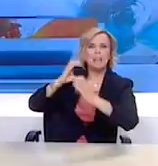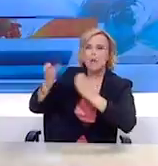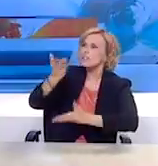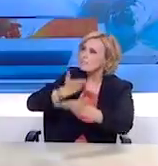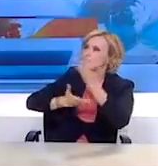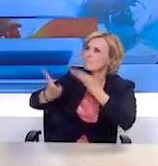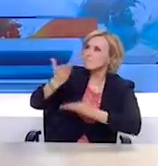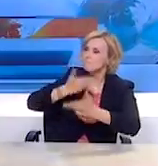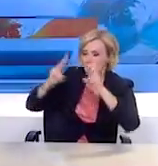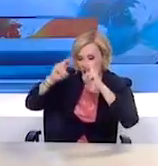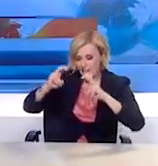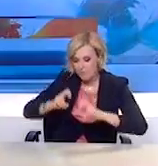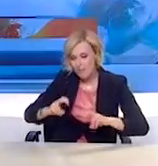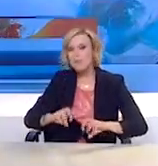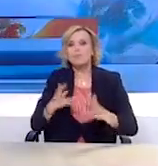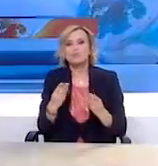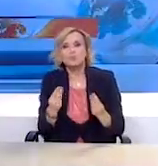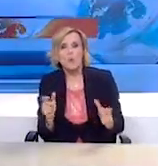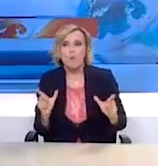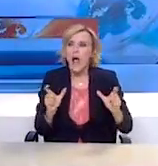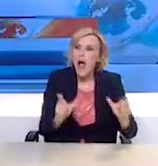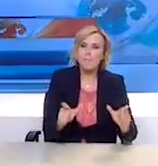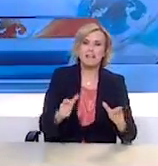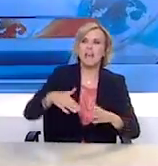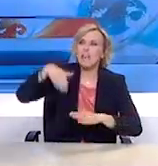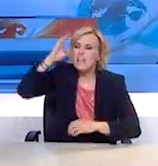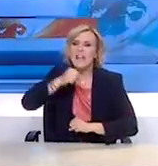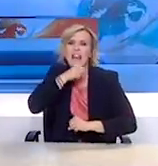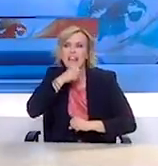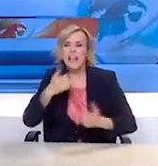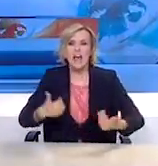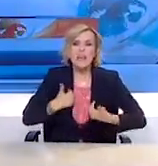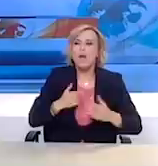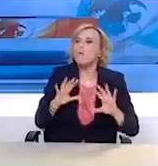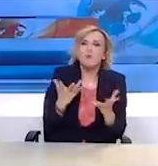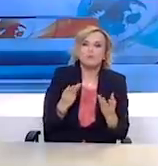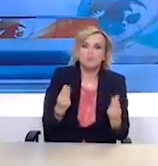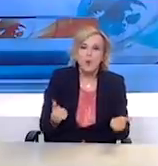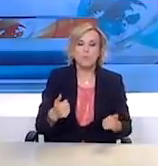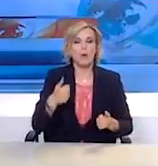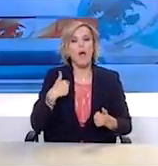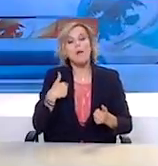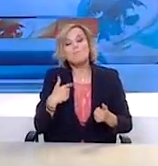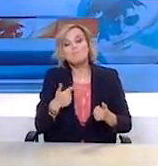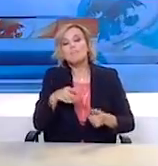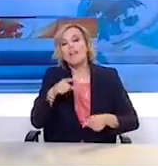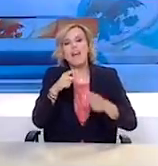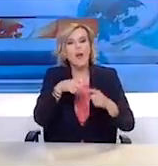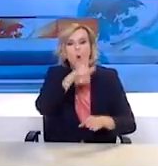πολύ χαμηλή άμυνα είτε την πολύ ενεργοποιημένη άμυνα, η οποία λειτουργεί με διαφορετικό τρόπο αλλά έχει το